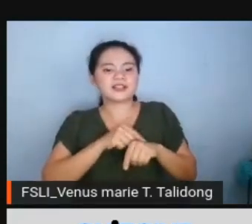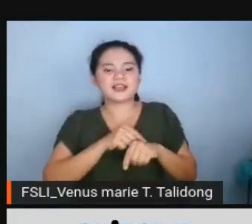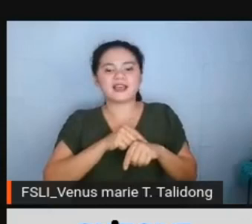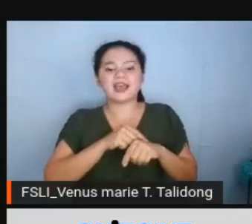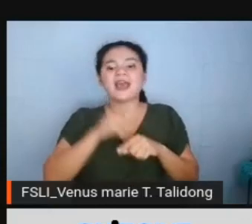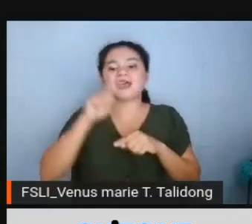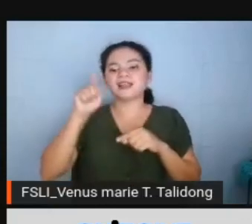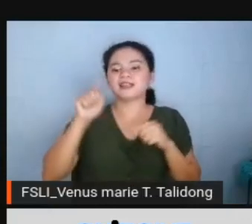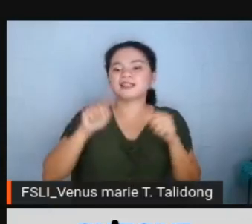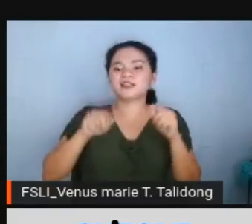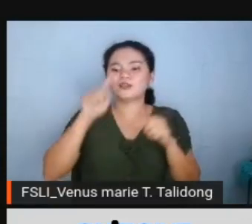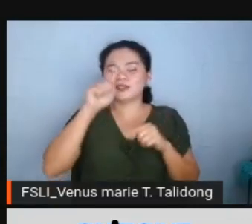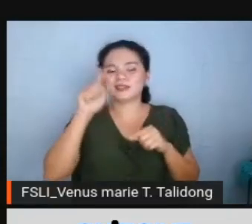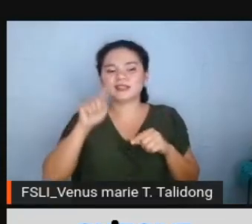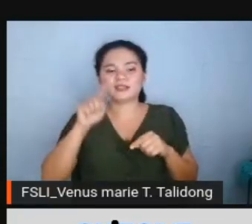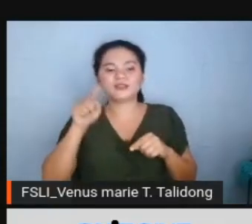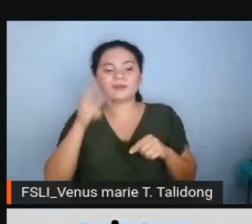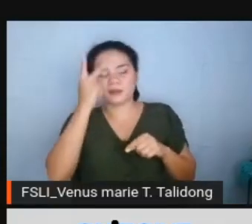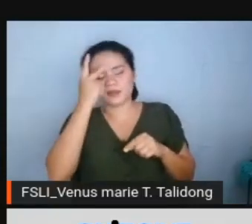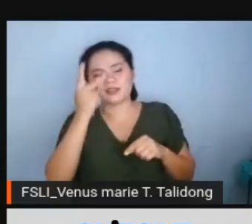sa mga experts